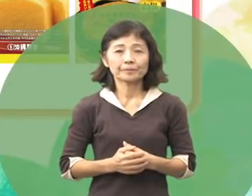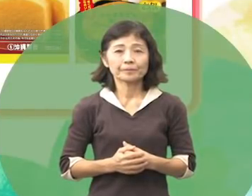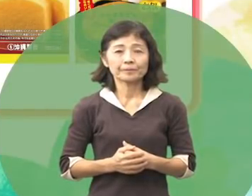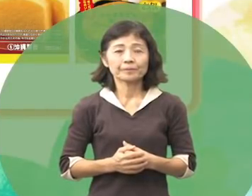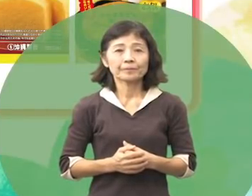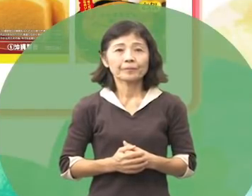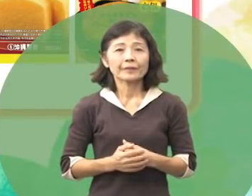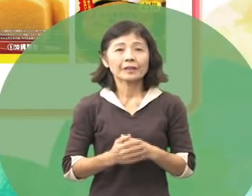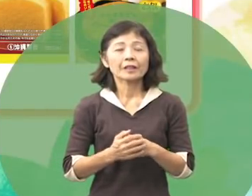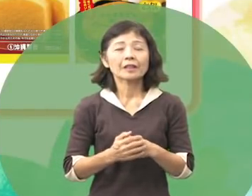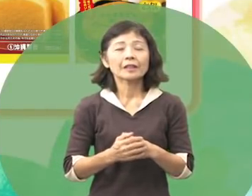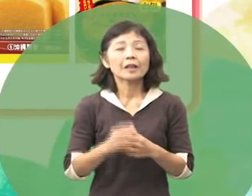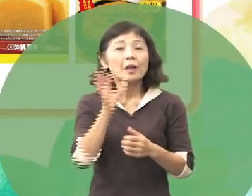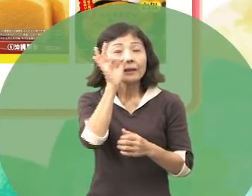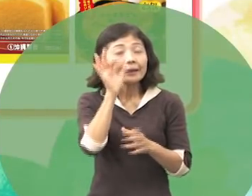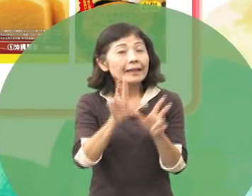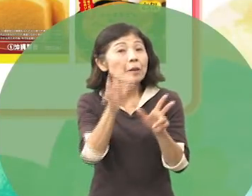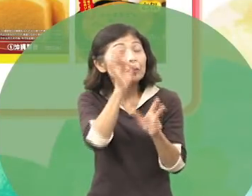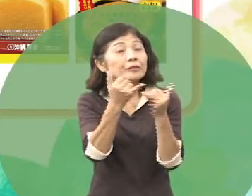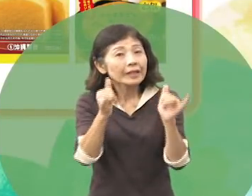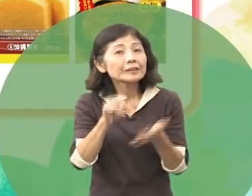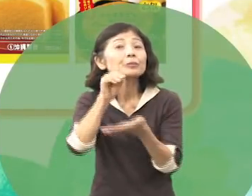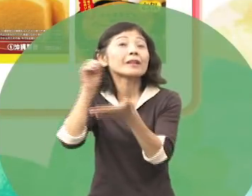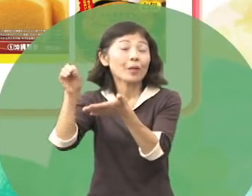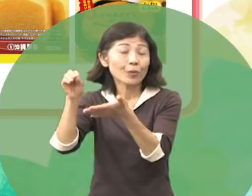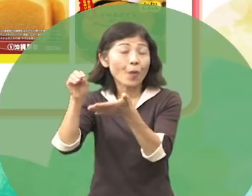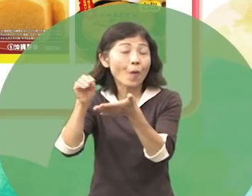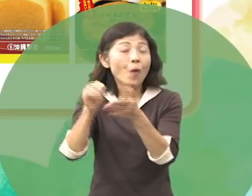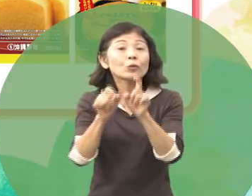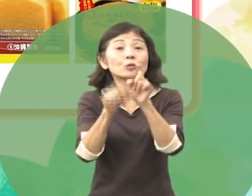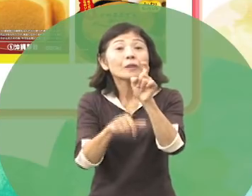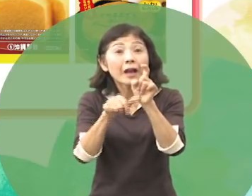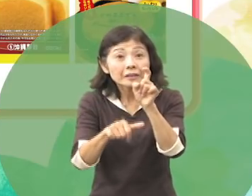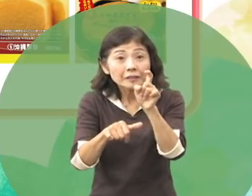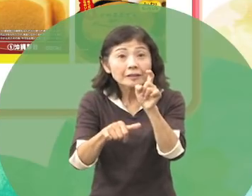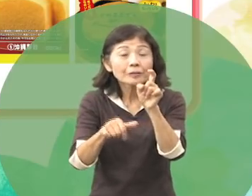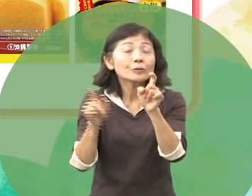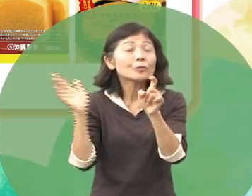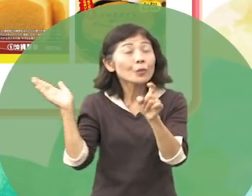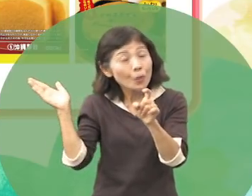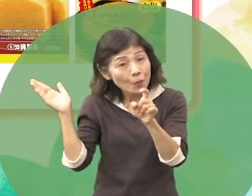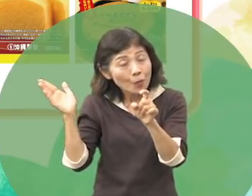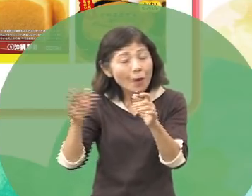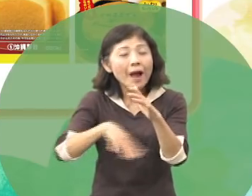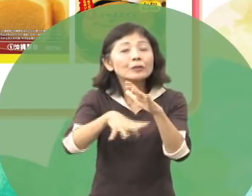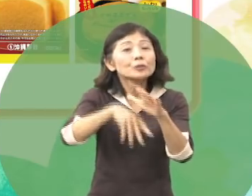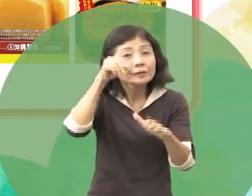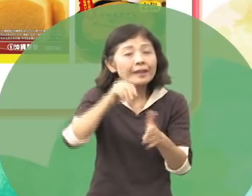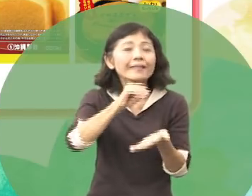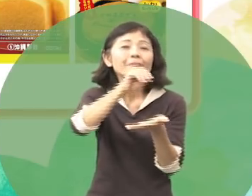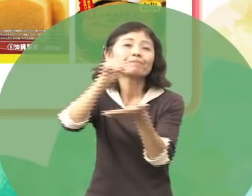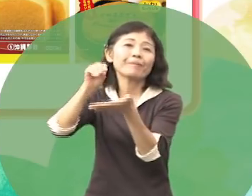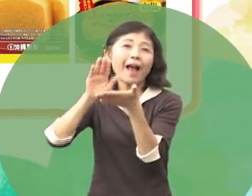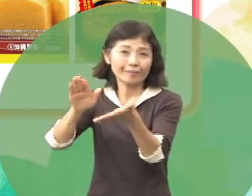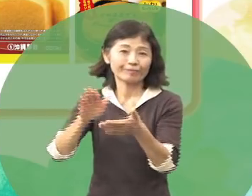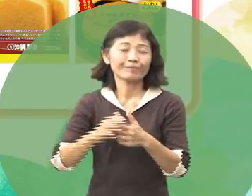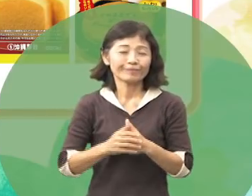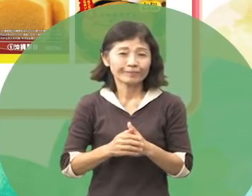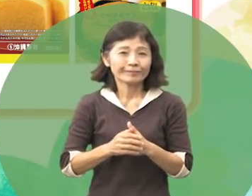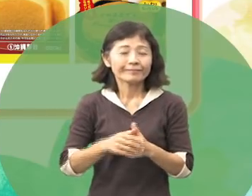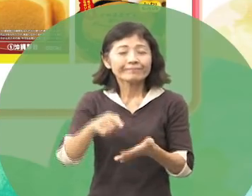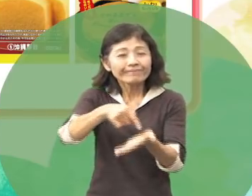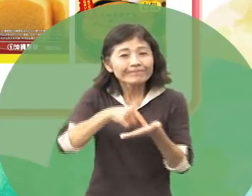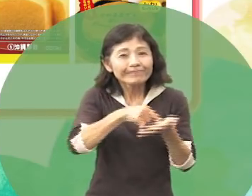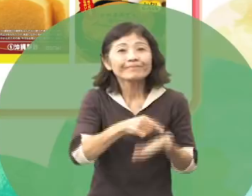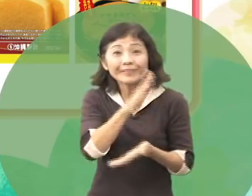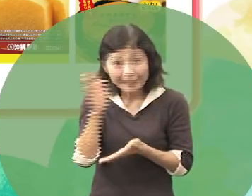ここで視聴者プレゼントのお知らせです。今月はこちらの商品を抽選でプレゼントいたします。ふるってご応募